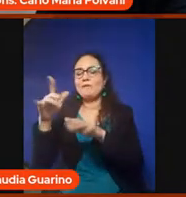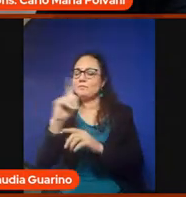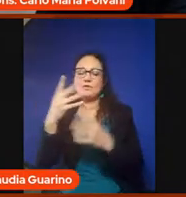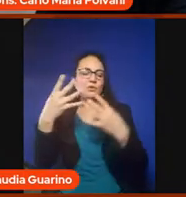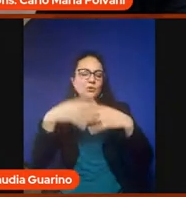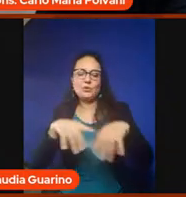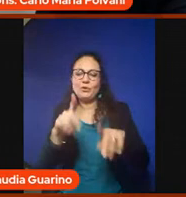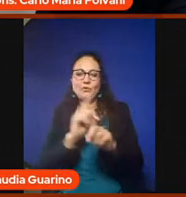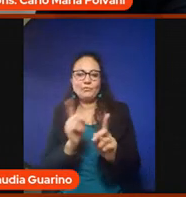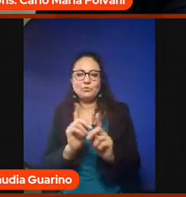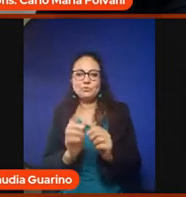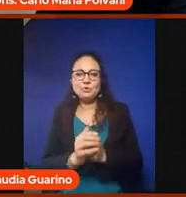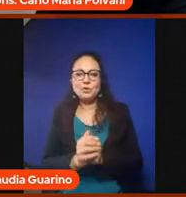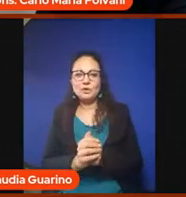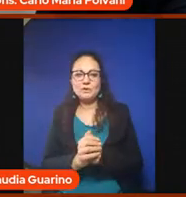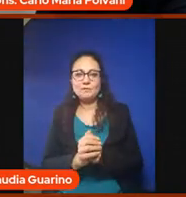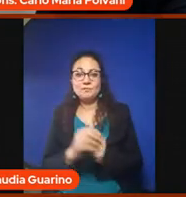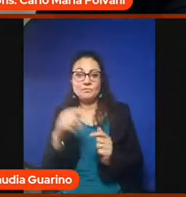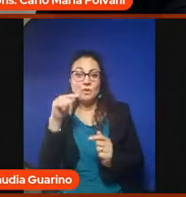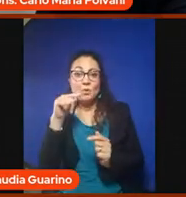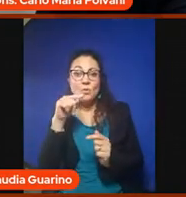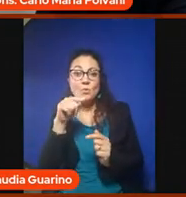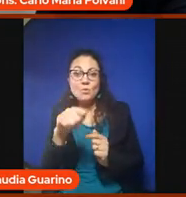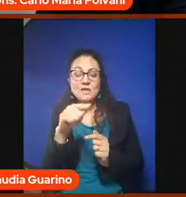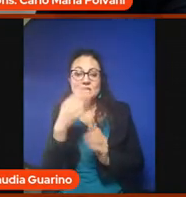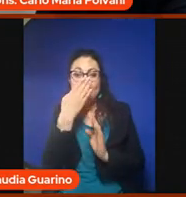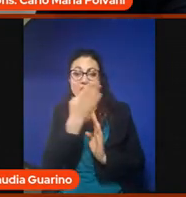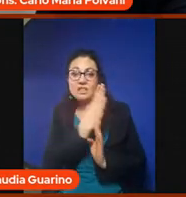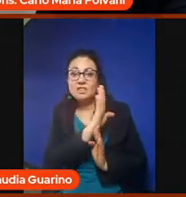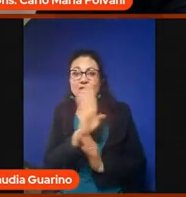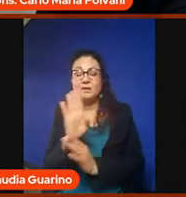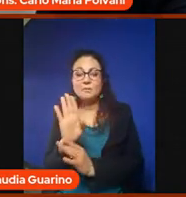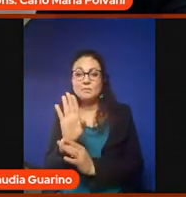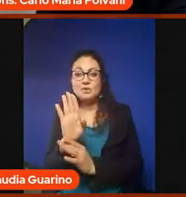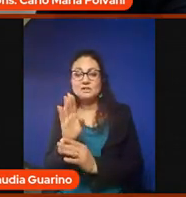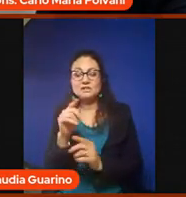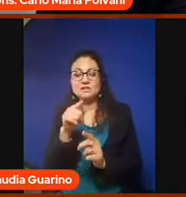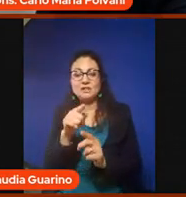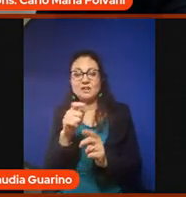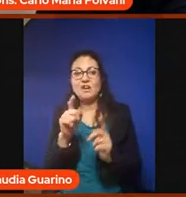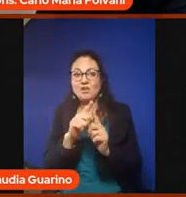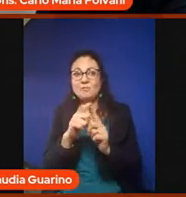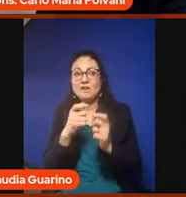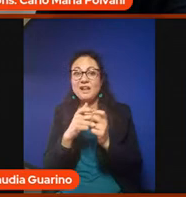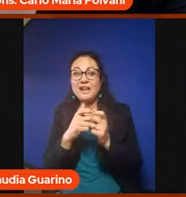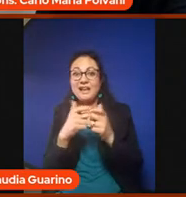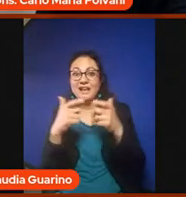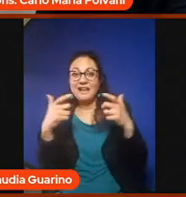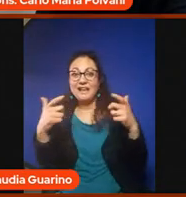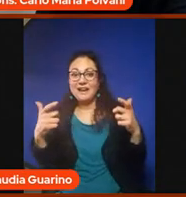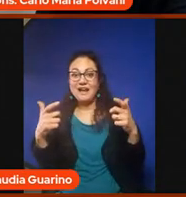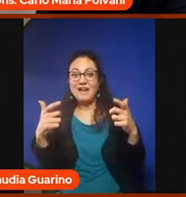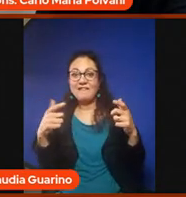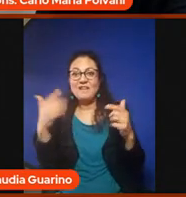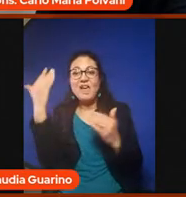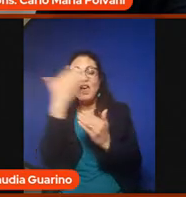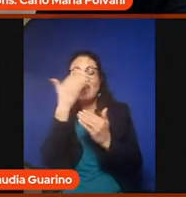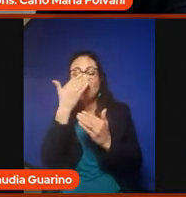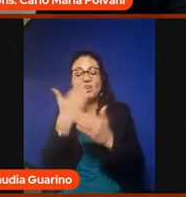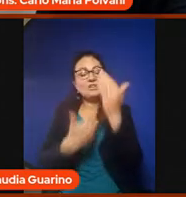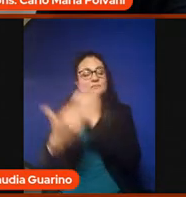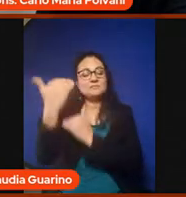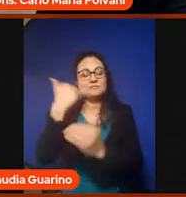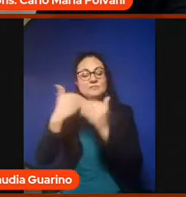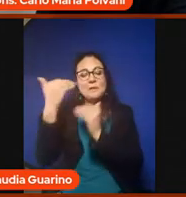Ed è questo che dimostra la gravità degli errori commessi nel